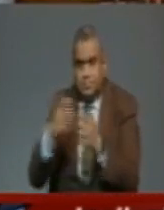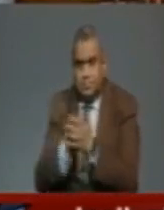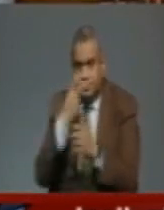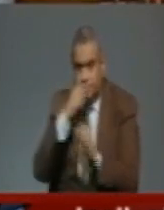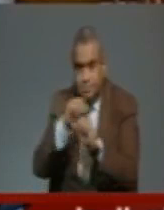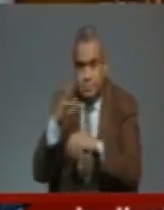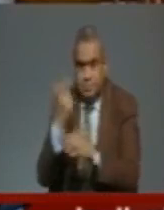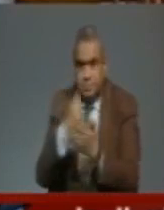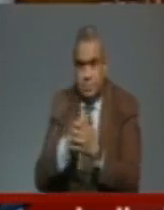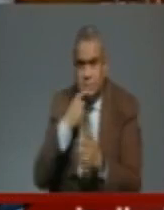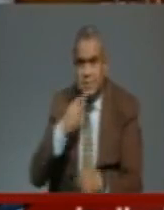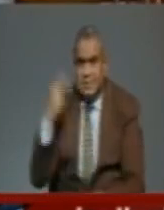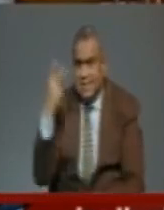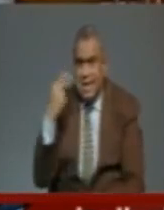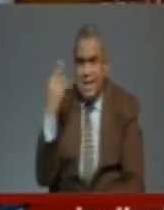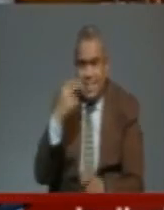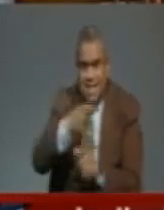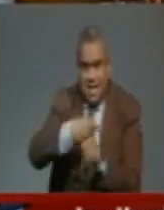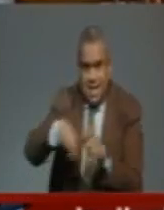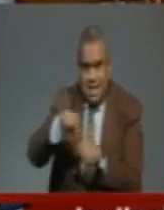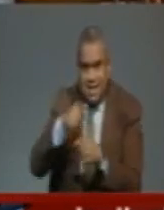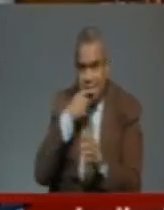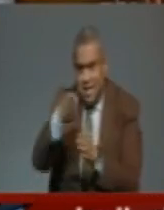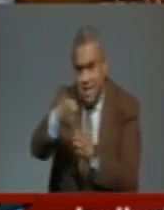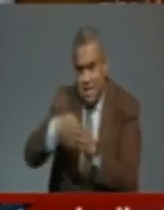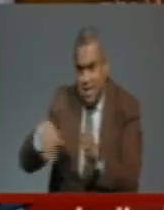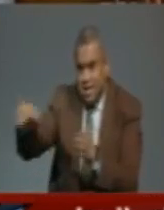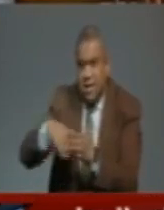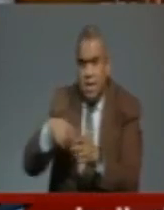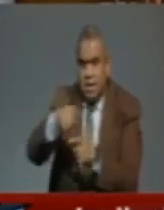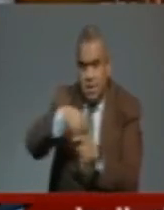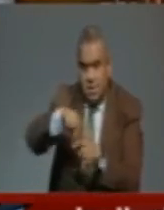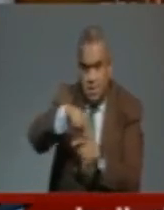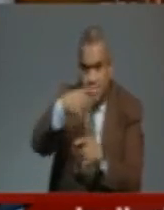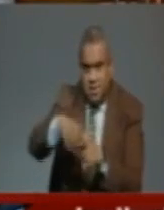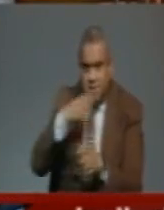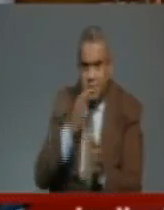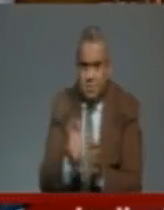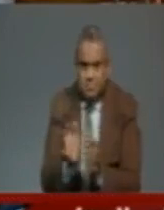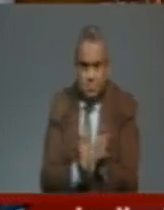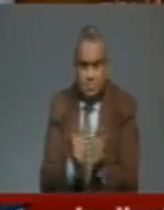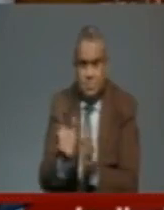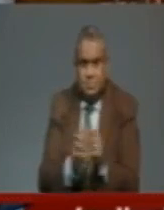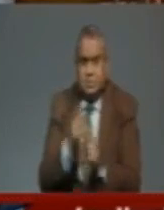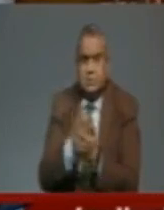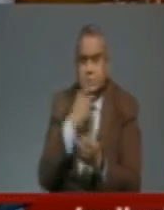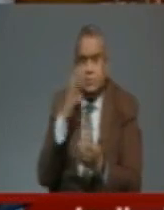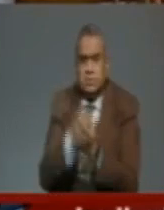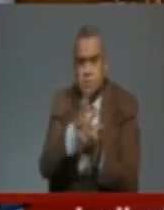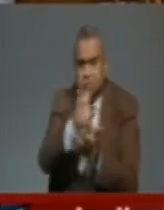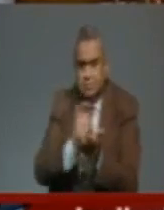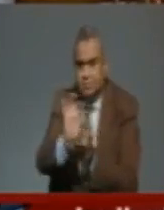الثاني الثالث، الحاجز ده عشان يامن الحوض ده، الحاجز ده عشان يامن الحوض ده، الحاجز الشمالي اللي هو